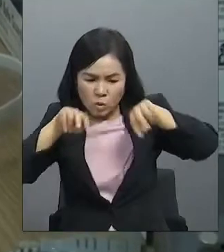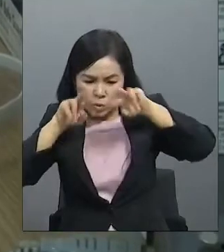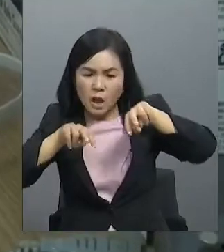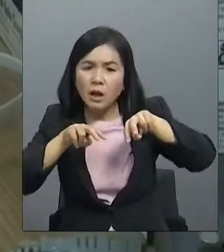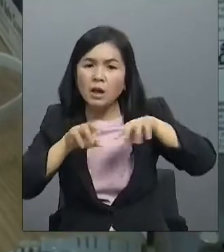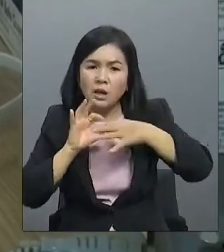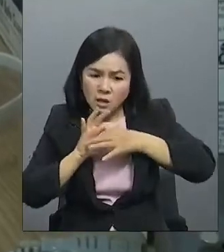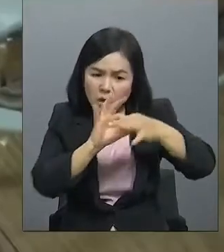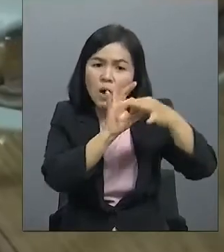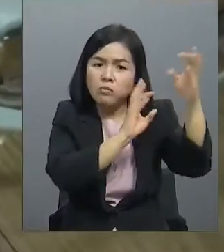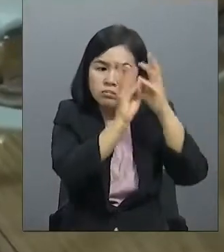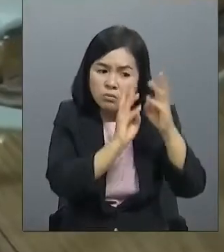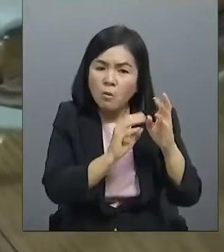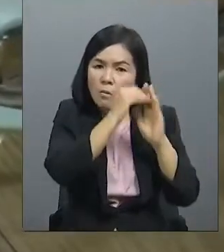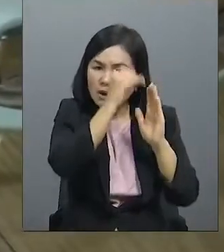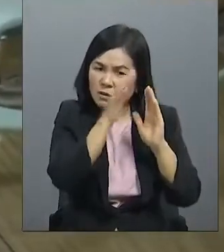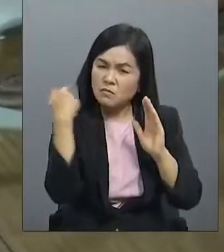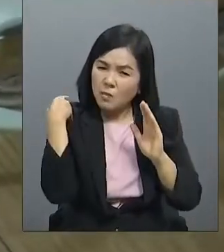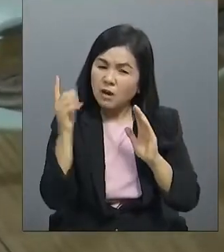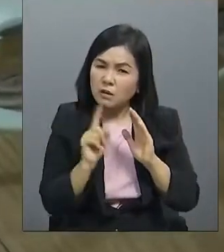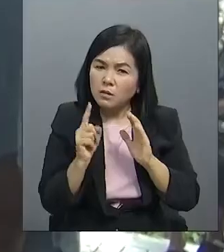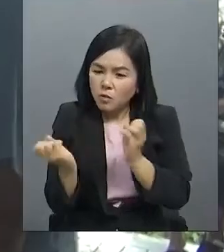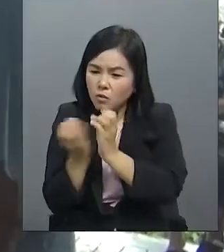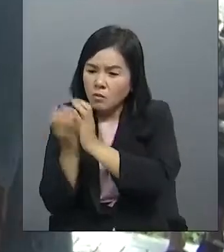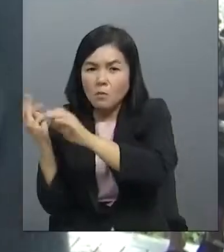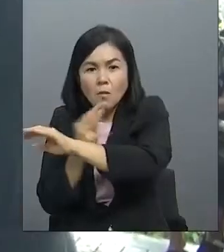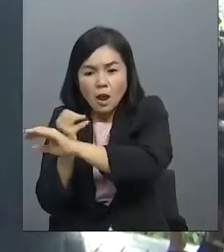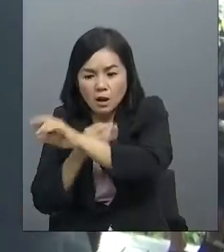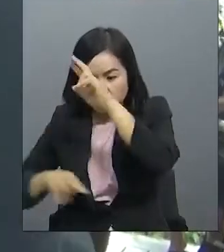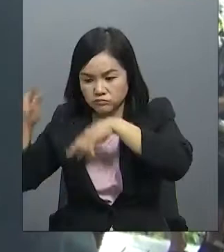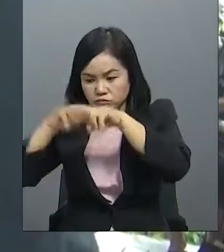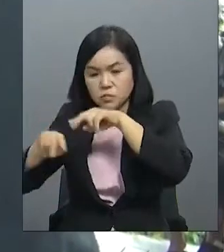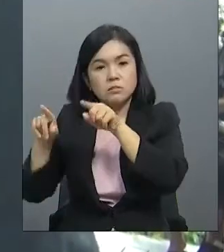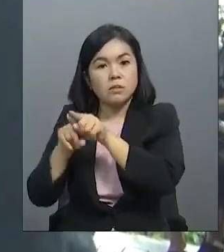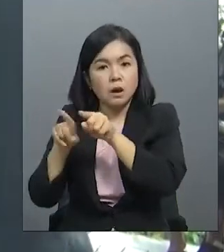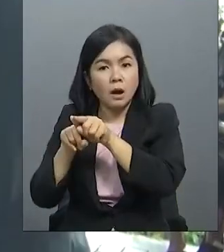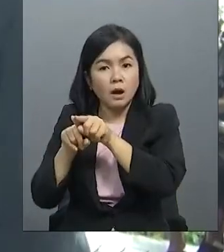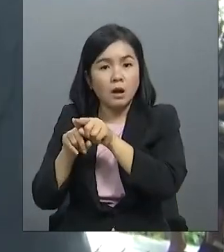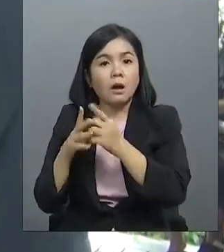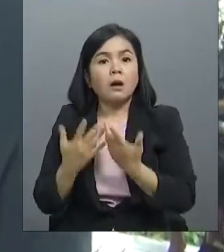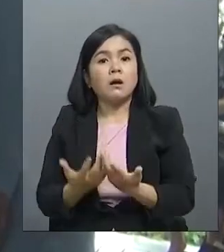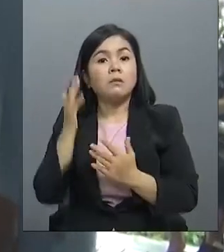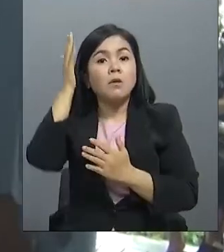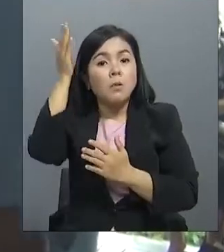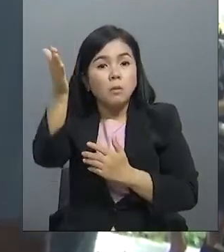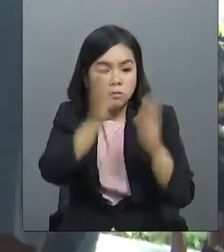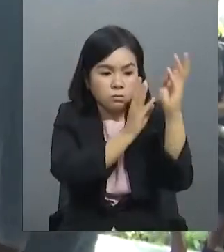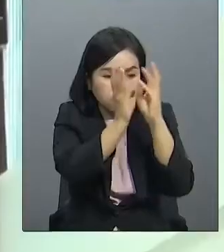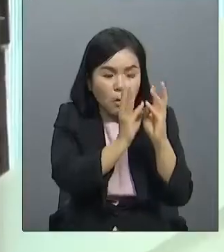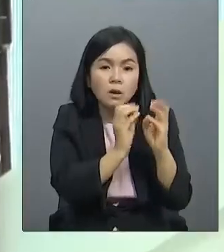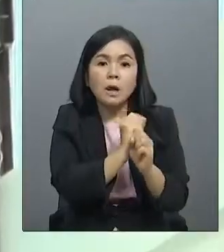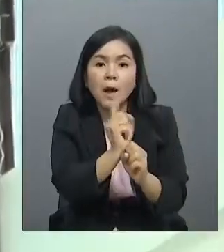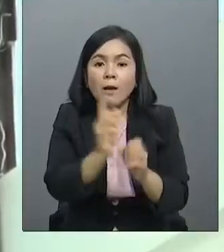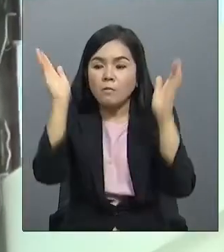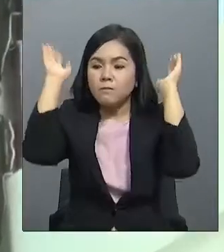หนือหรือไม่ส่วนการเตรียมรับฝุ่นควันนอกจากจะเร่งให้ความรู้กับประชาชนป้องกันตนเอง